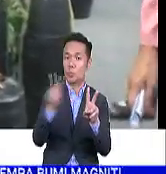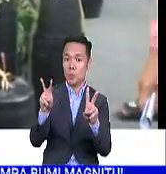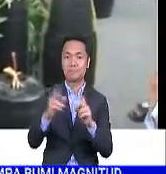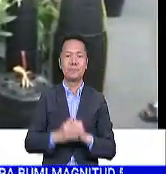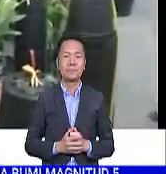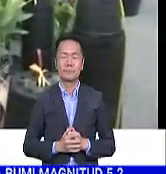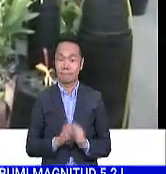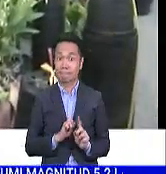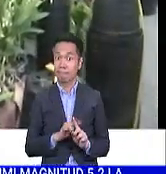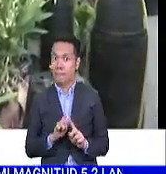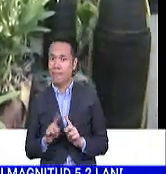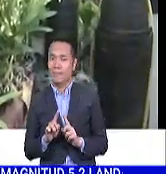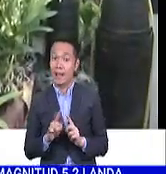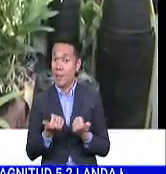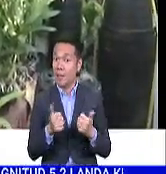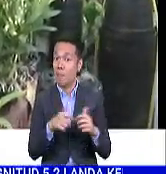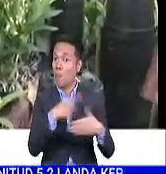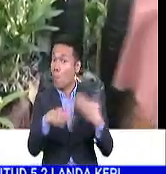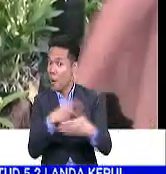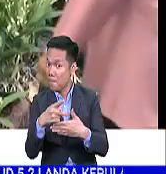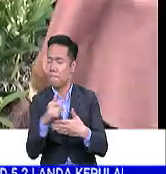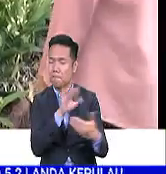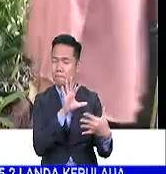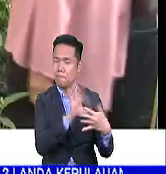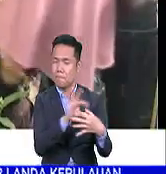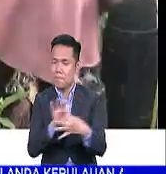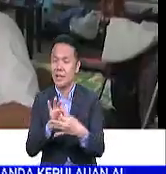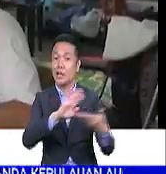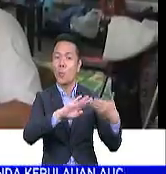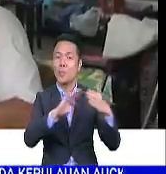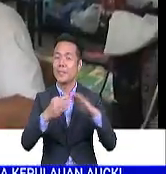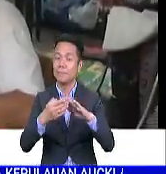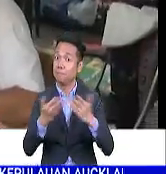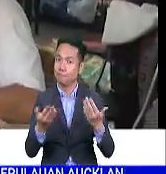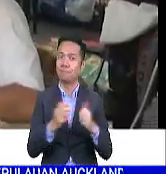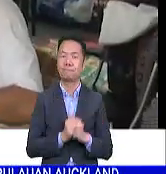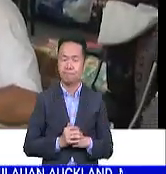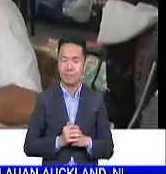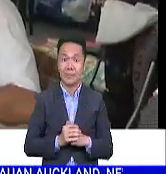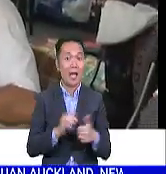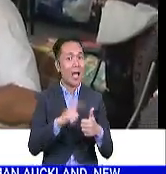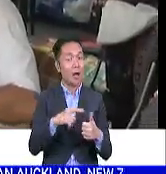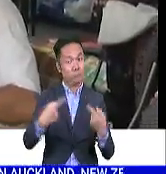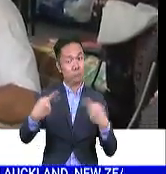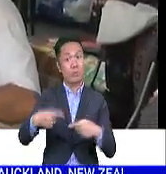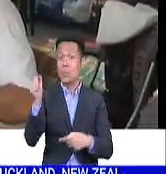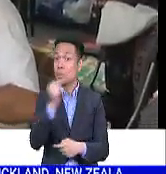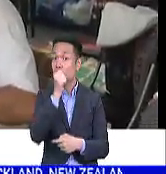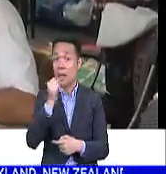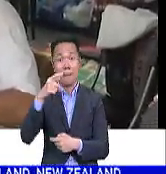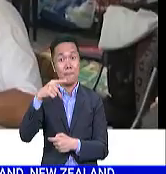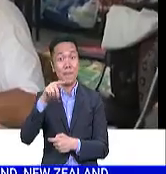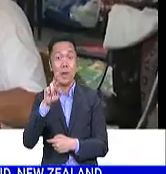pelbagai aktiviti-aktiviti menarik, aktiviti-aktiviti bersama dengan komuniti yang telah kita susun. Kita juga ada pertandingan lagu-lagu Piramli